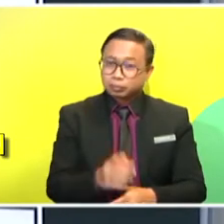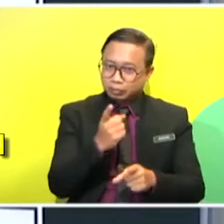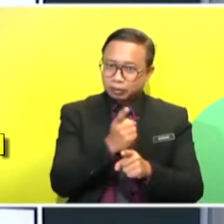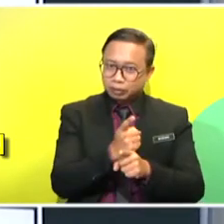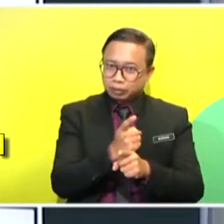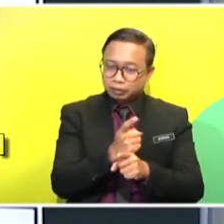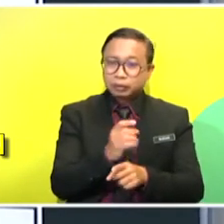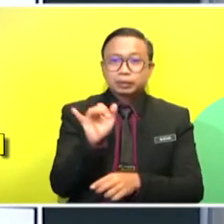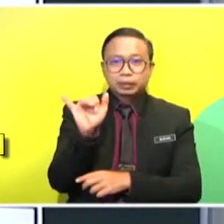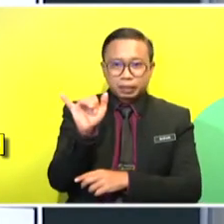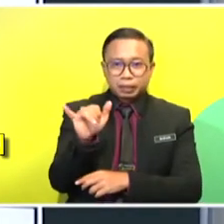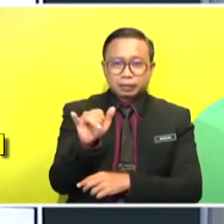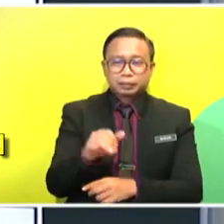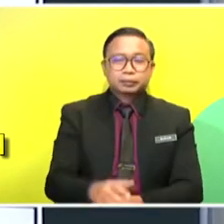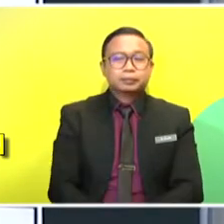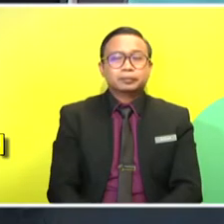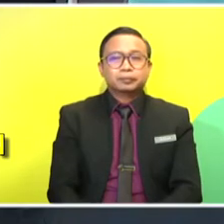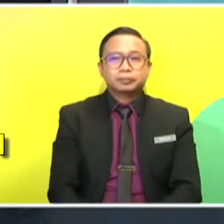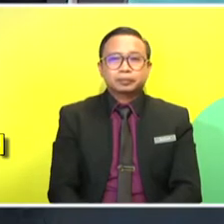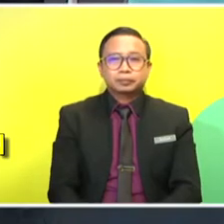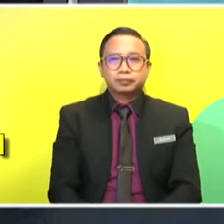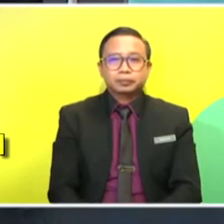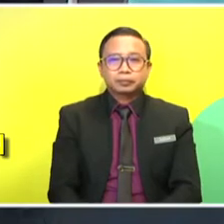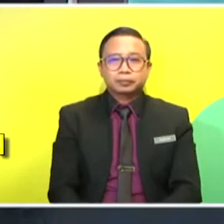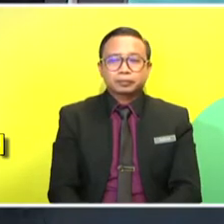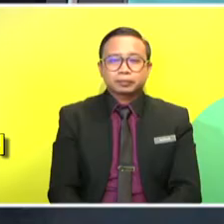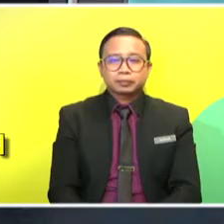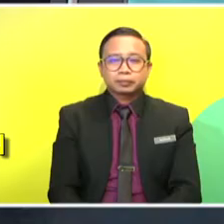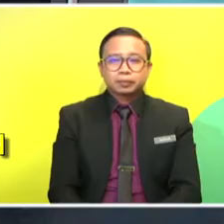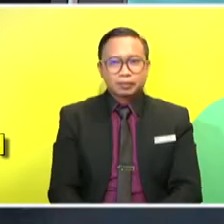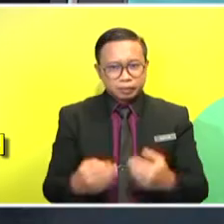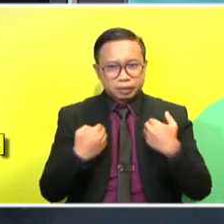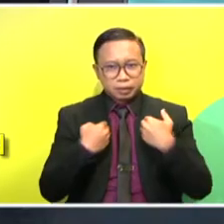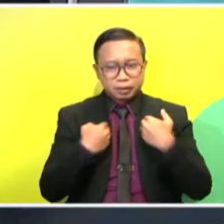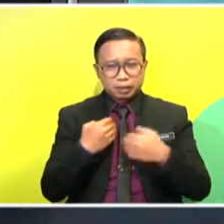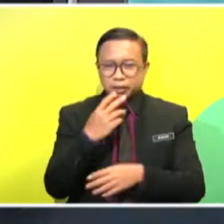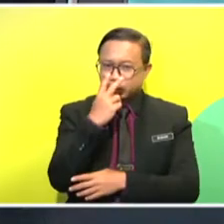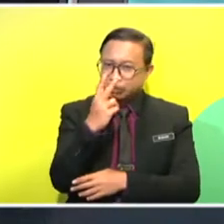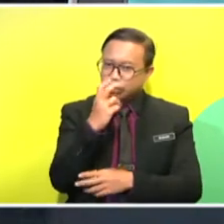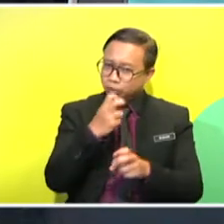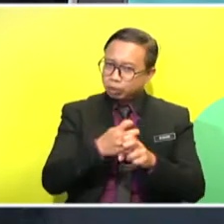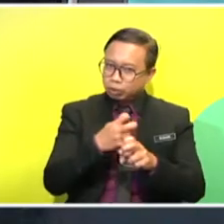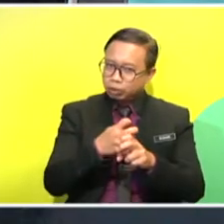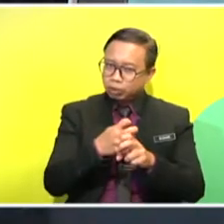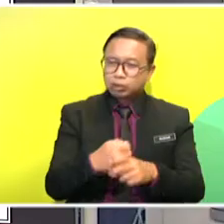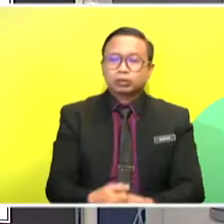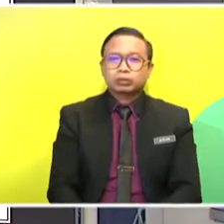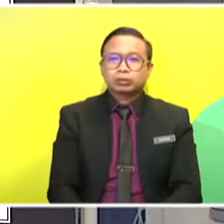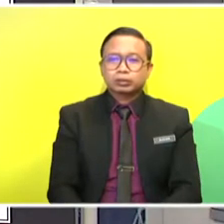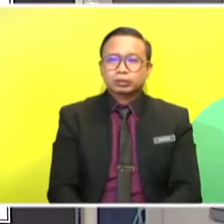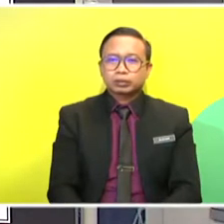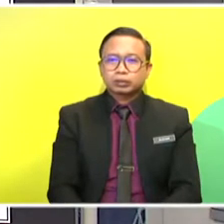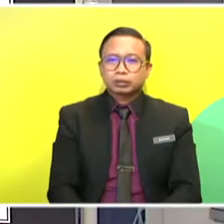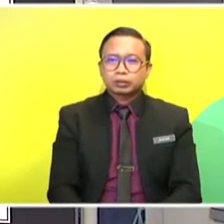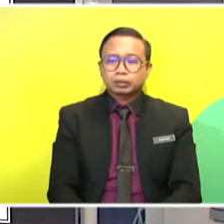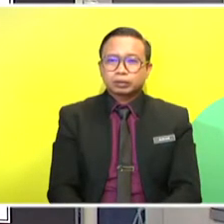Yeay. Okey, semasa Nisa melakukan klik tu, adakah Nisa merasa itu sangat sukar? Sedikit cikgu,